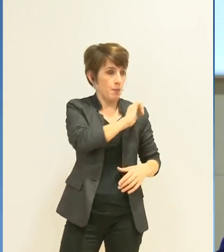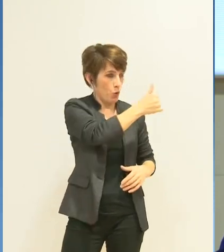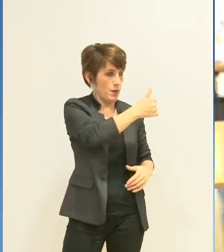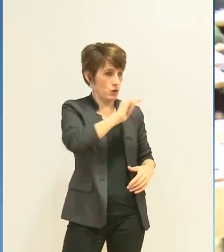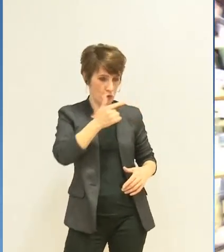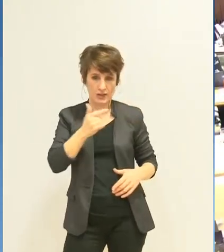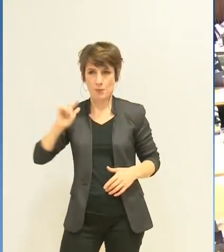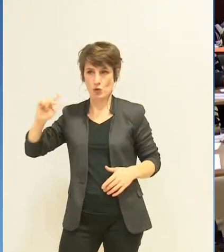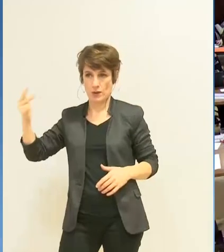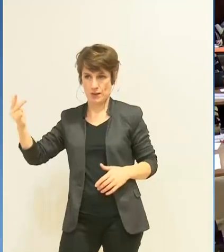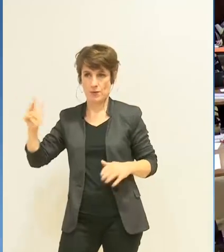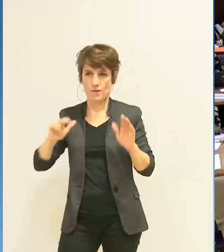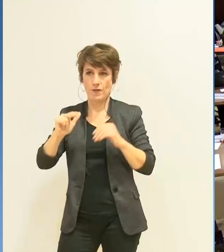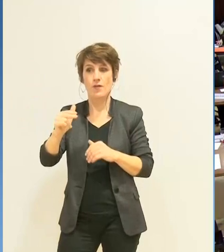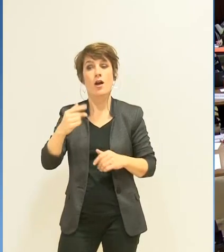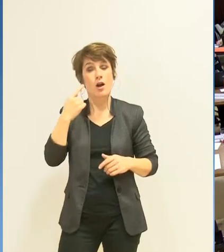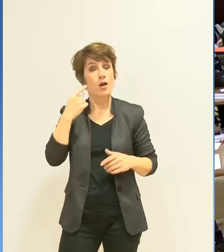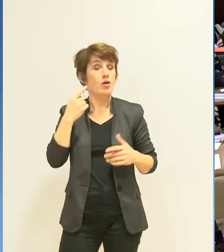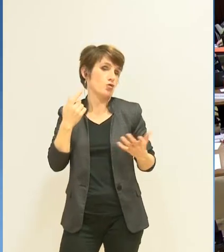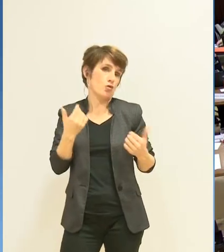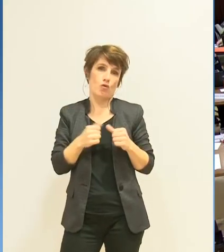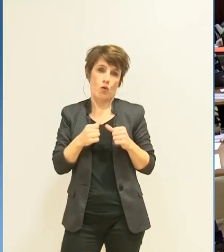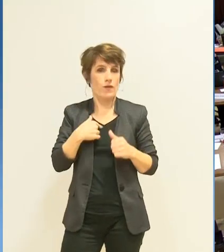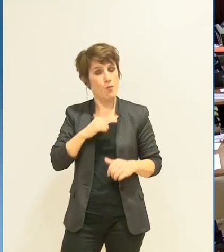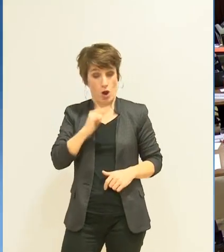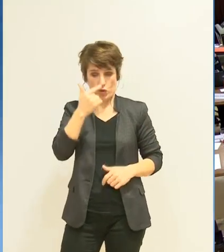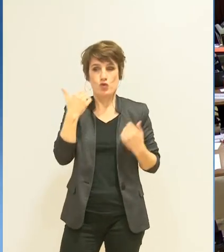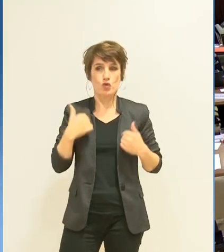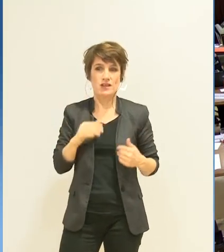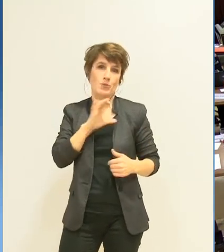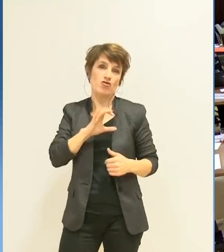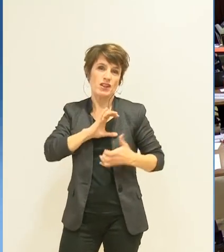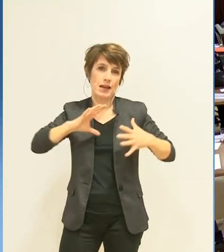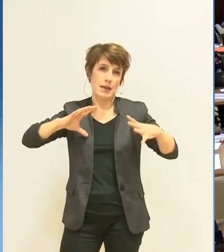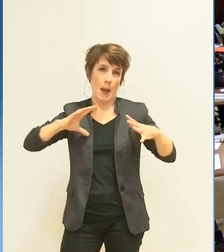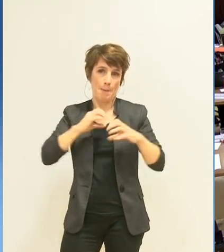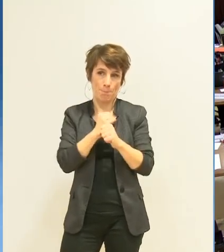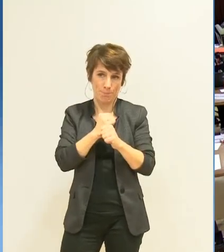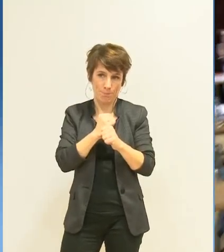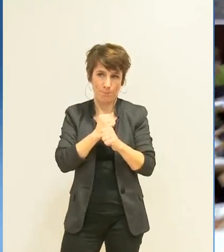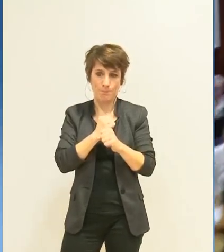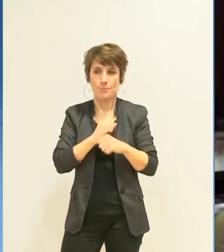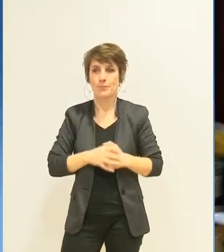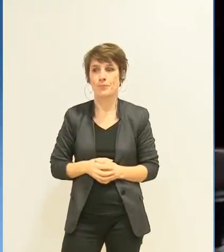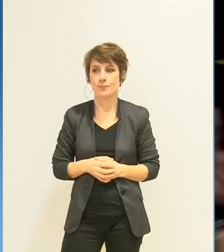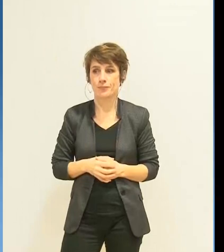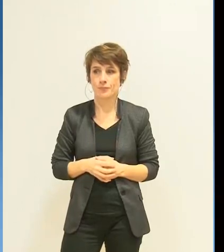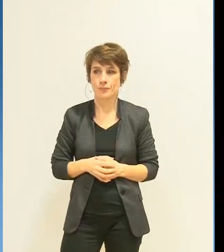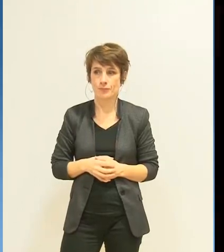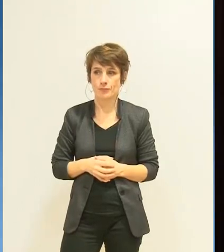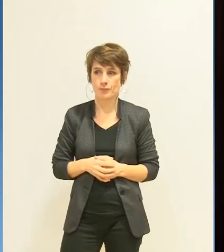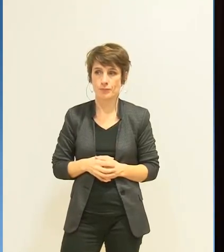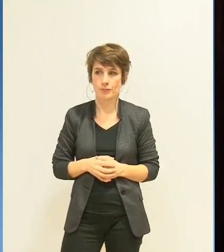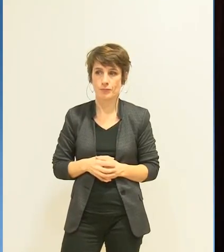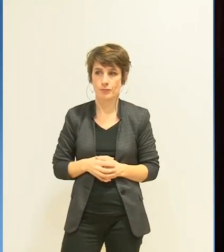pour notre groupe je vais être tentés d'être assez succinct la première chose quand j'ai lu